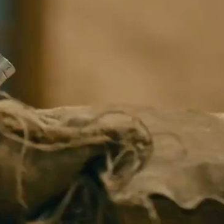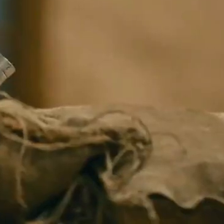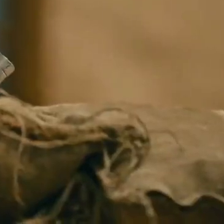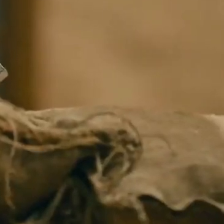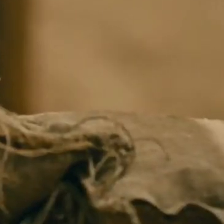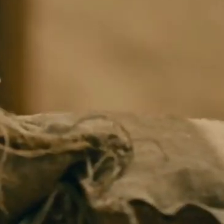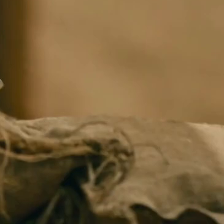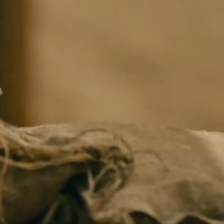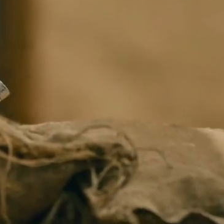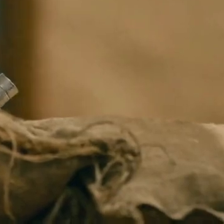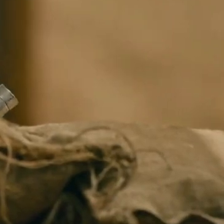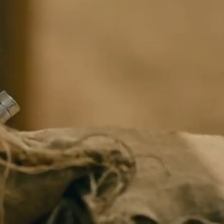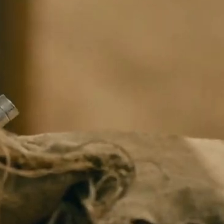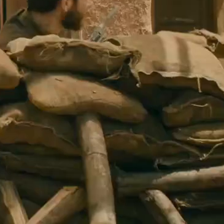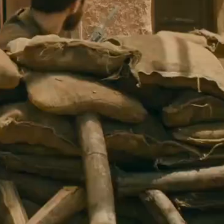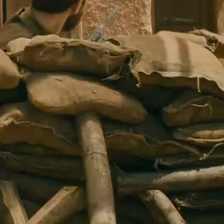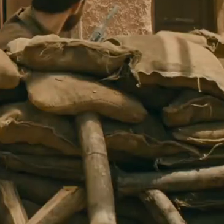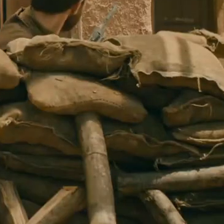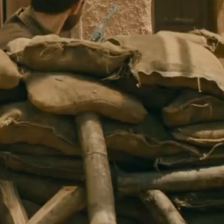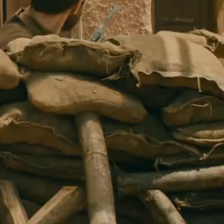Sait kafasını çevirip onlara baktı.